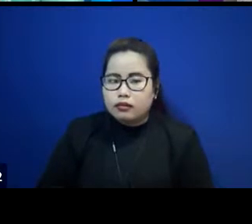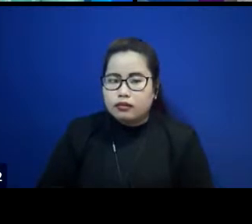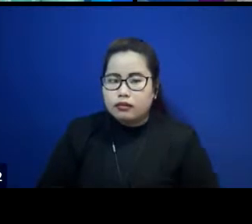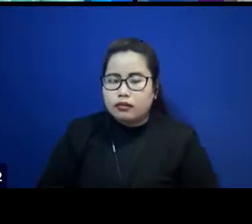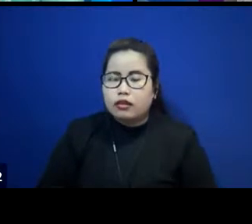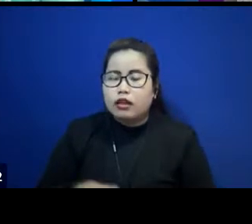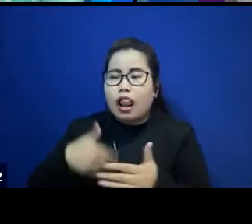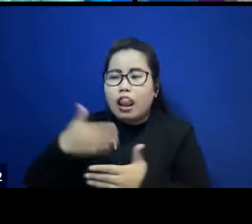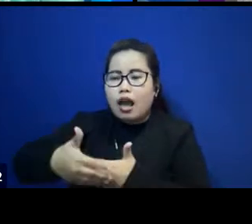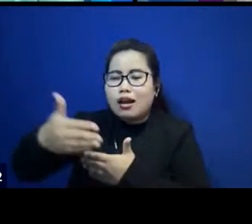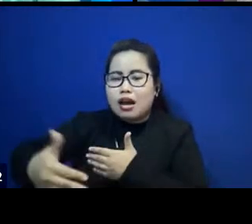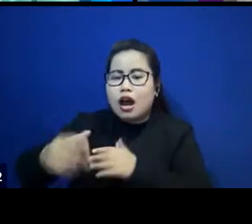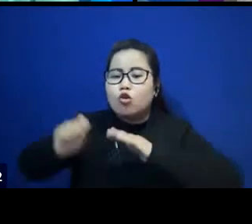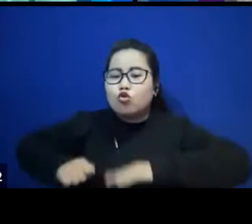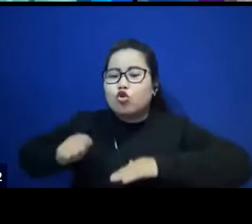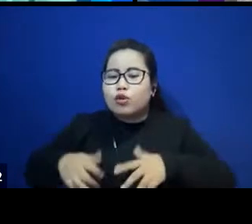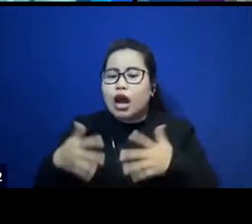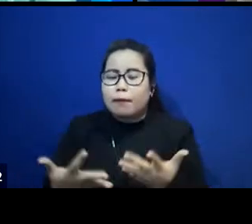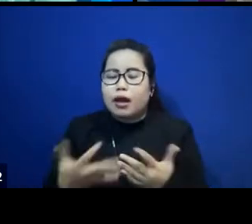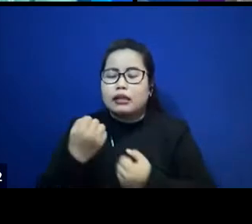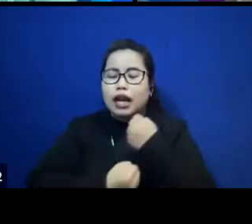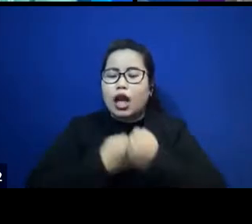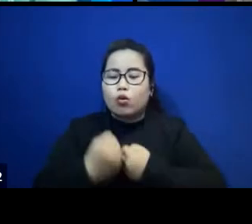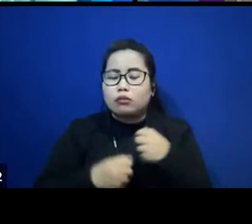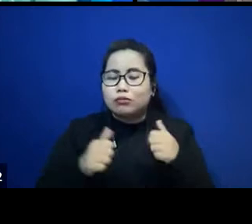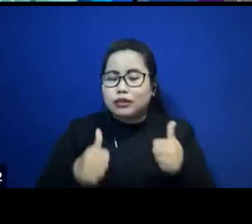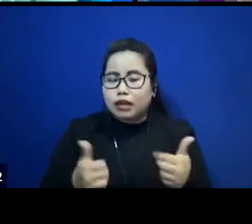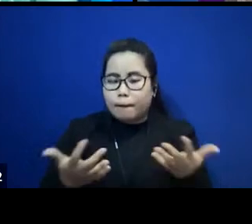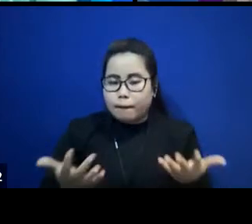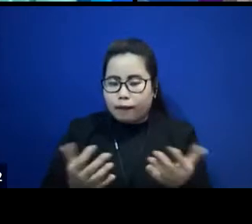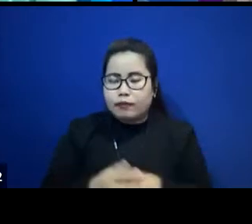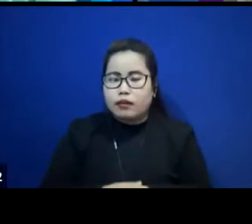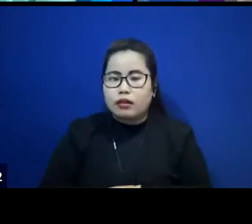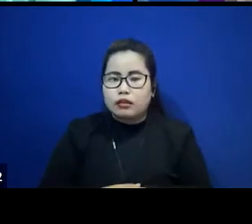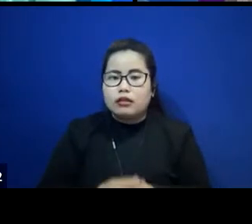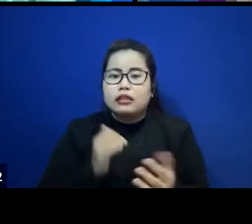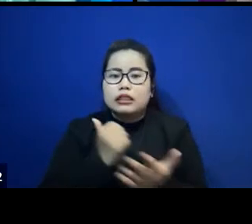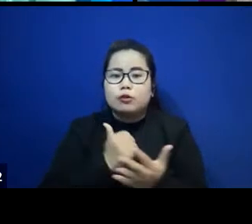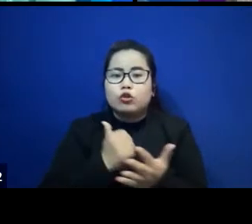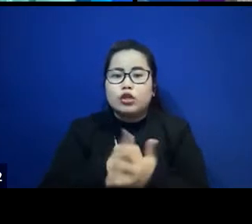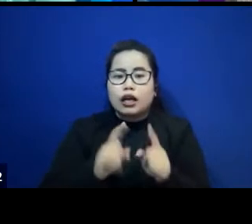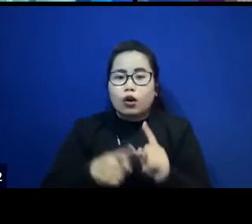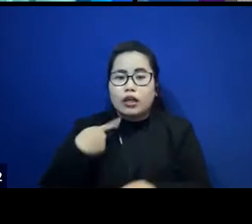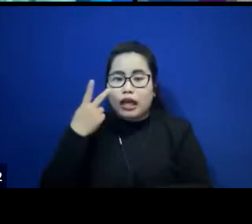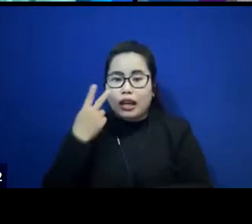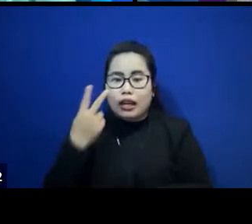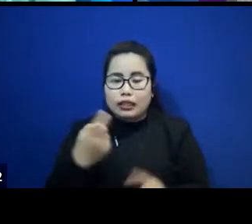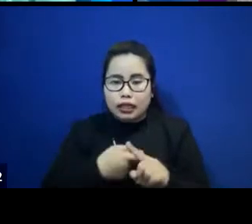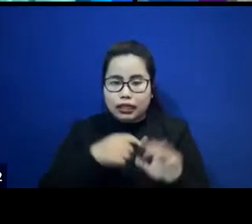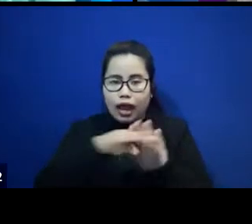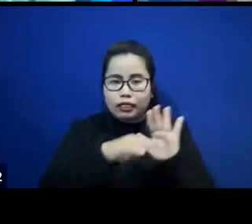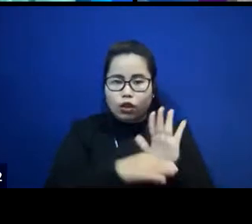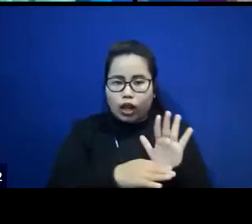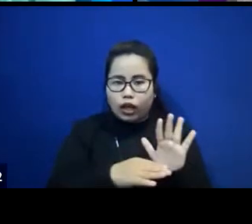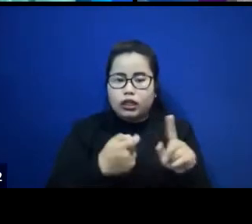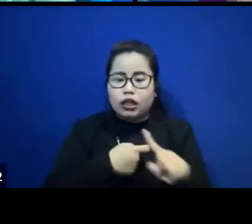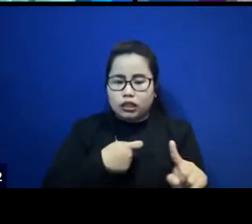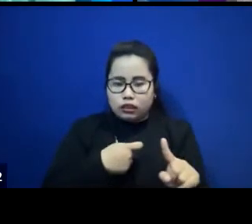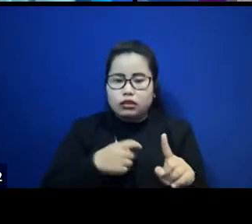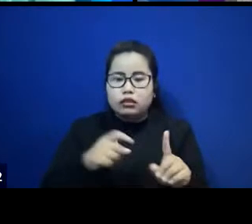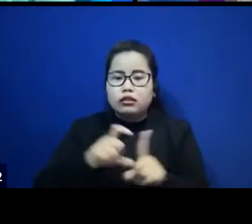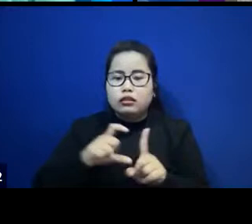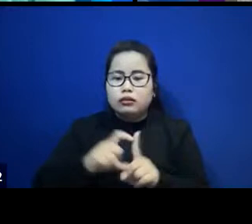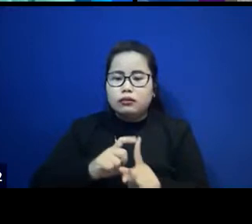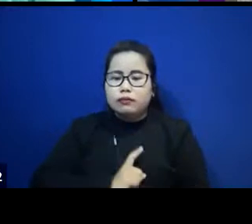langkah hukum gitu langkah hukum yang bisa dilakukan sebenarnya kalau di kita lihat di peraturan kereta pribadi yang